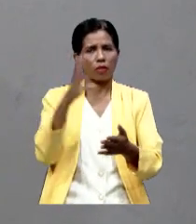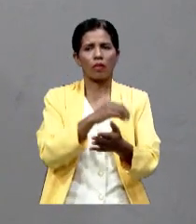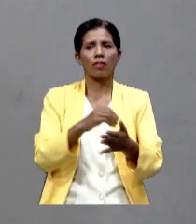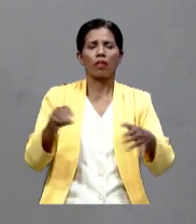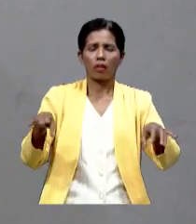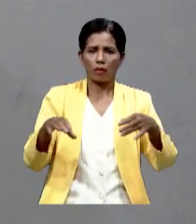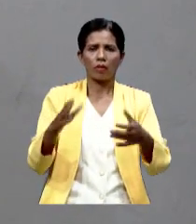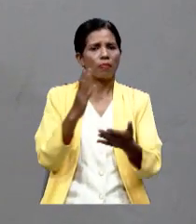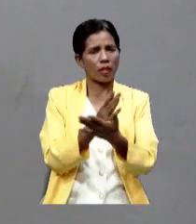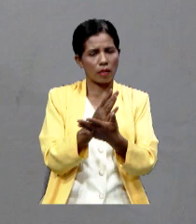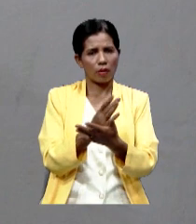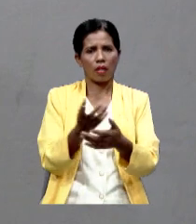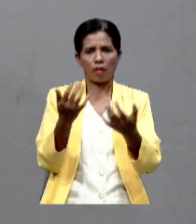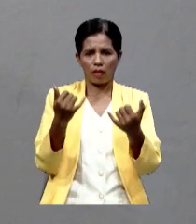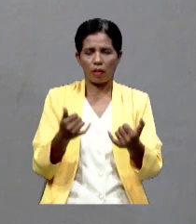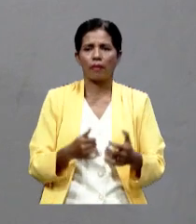iha